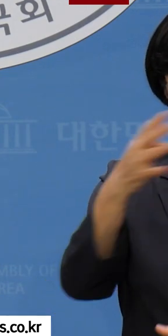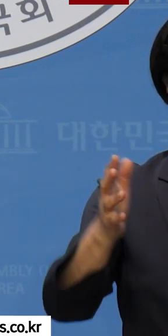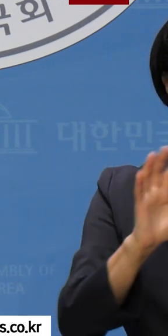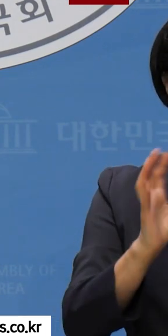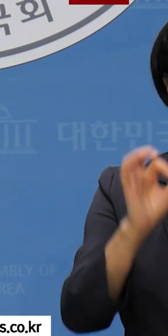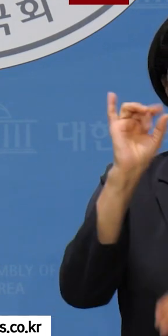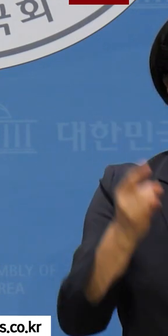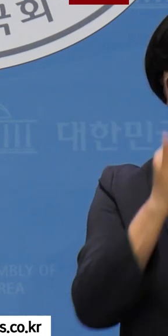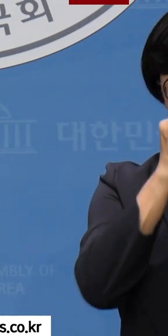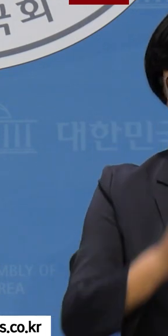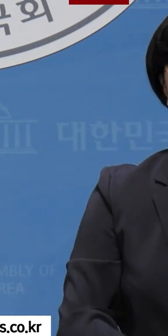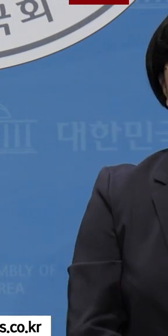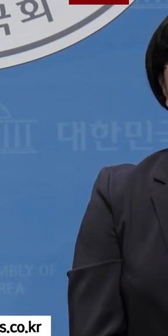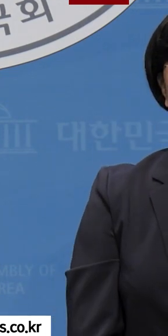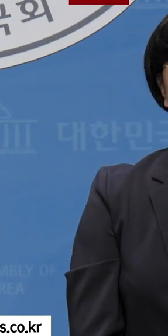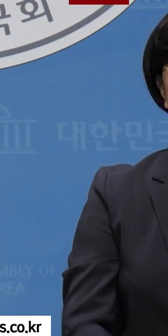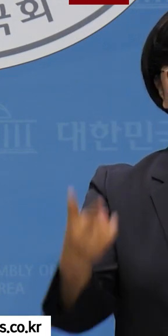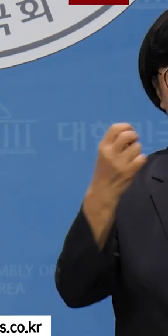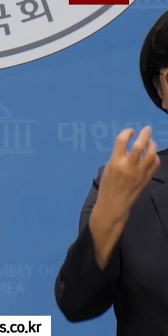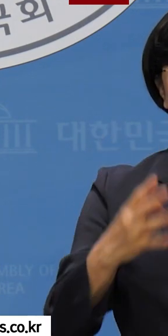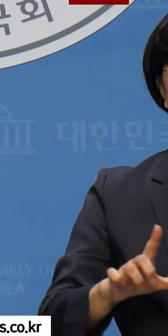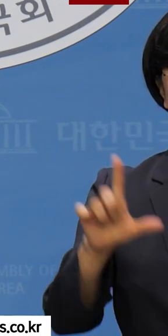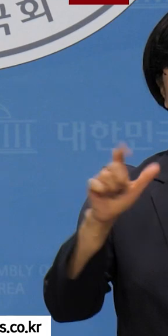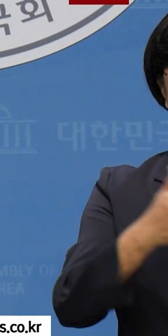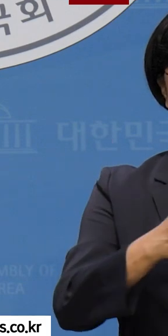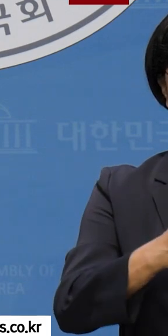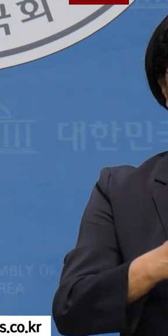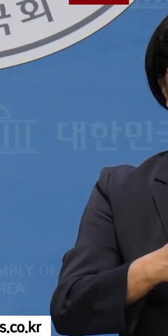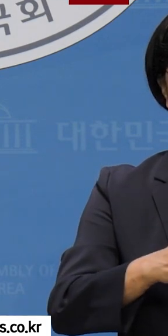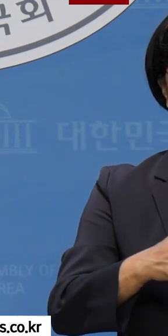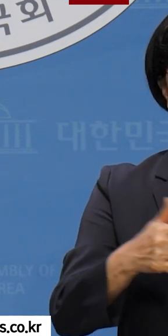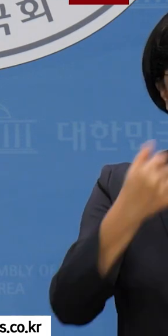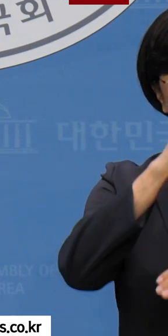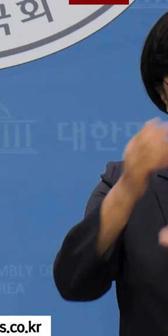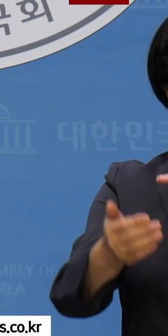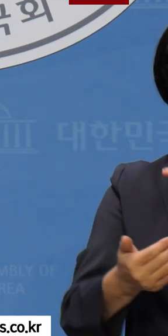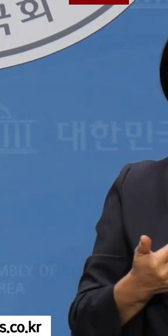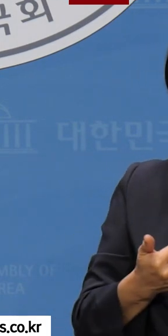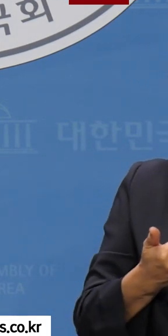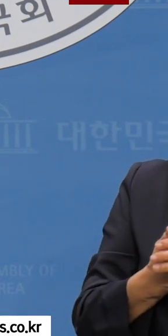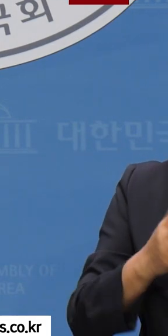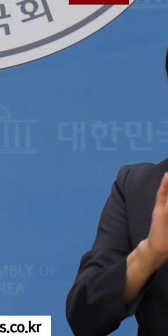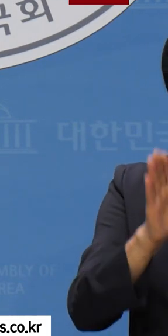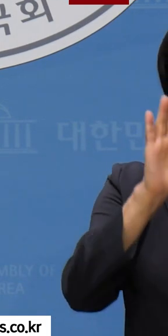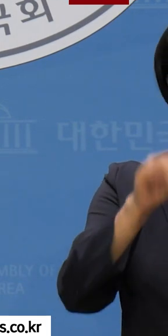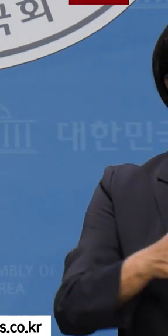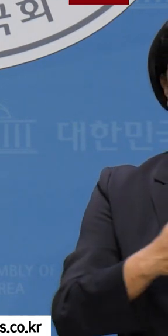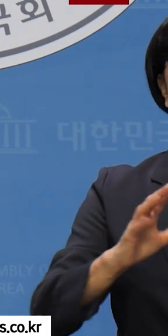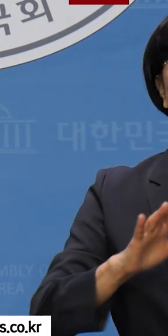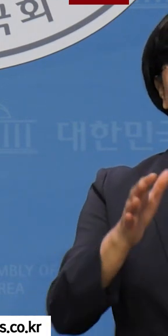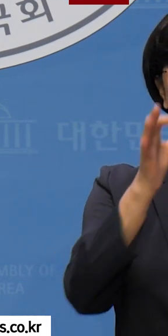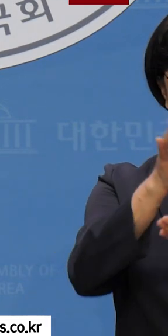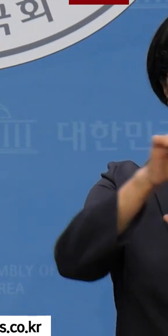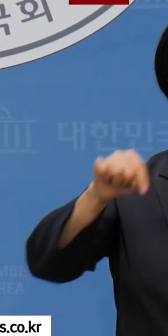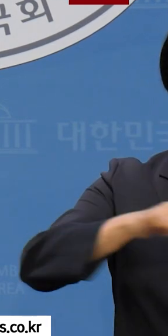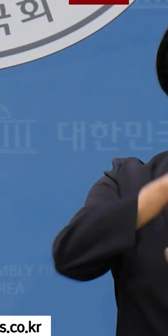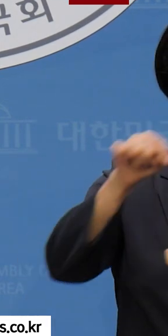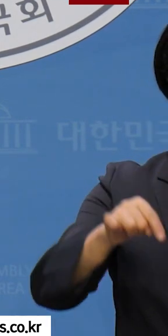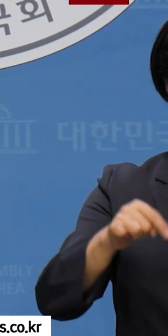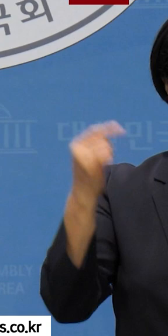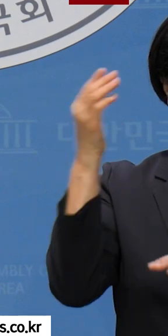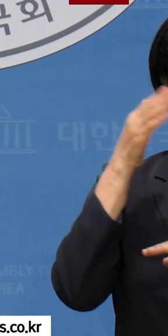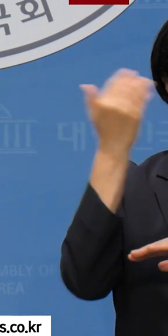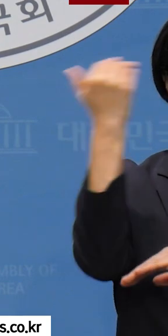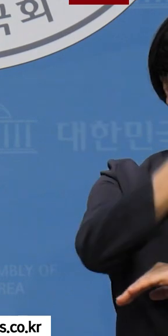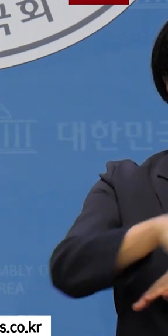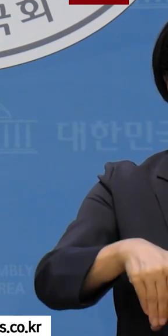토론회를 개최합니다. 2024년도 예산안 심의에 앞서 열리는 이번 토론회에서 국가재정운용방안 등에 대해